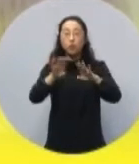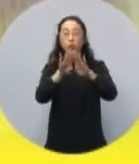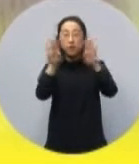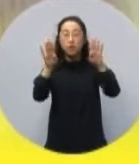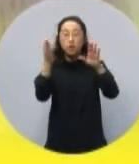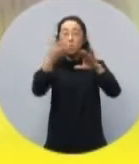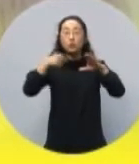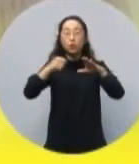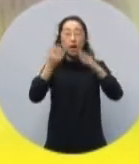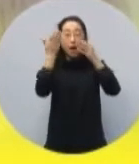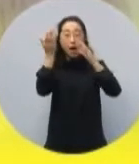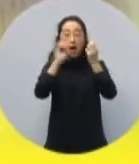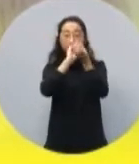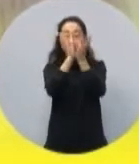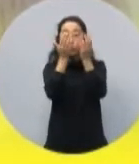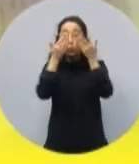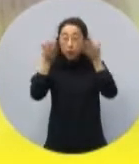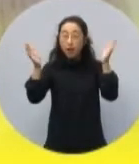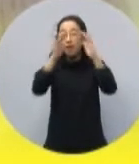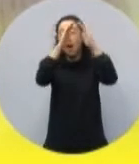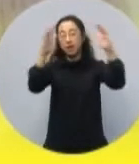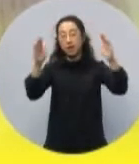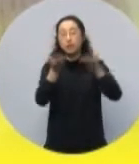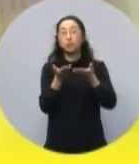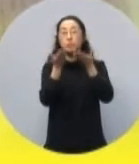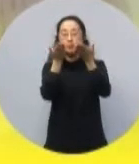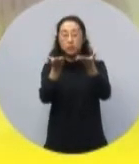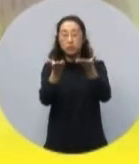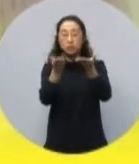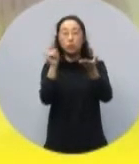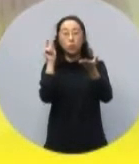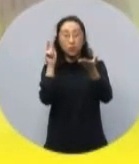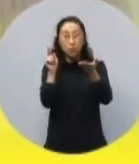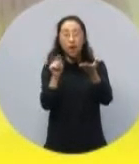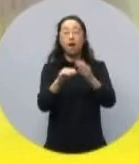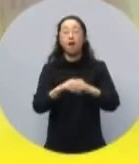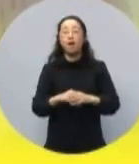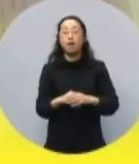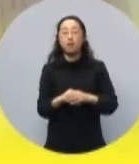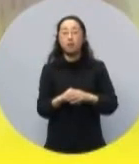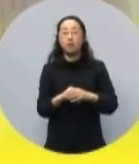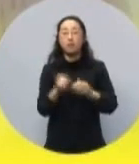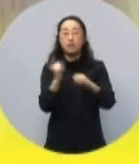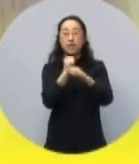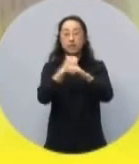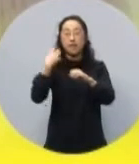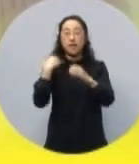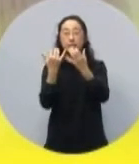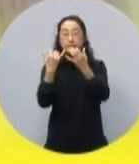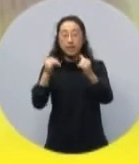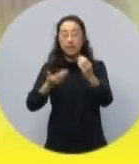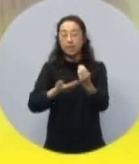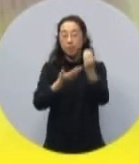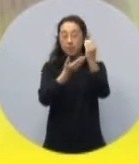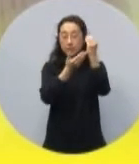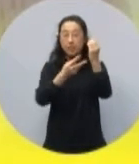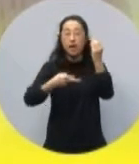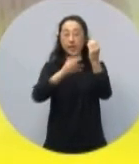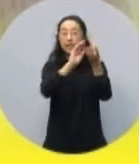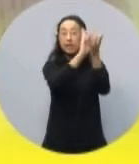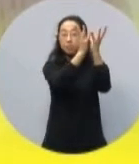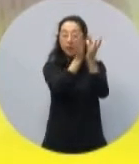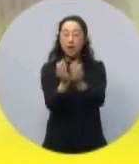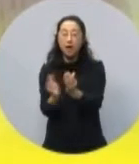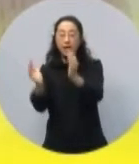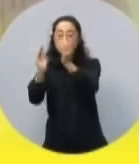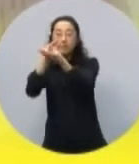の展覧会に出展します。この湘南花の展覧会では、生産者が栽培した切り花や鉢